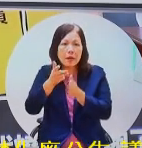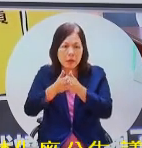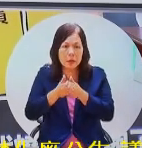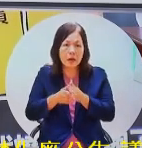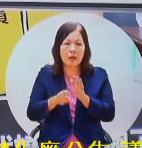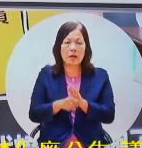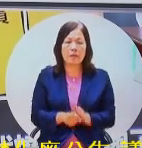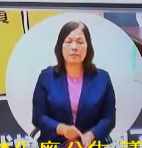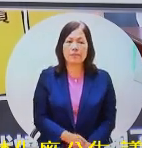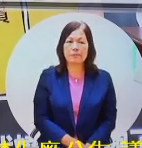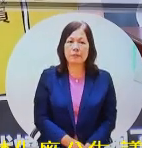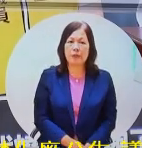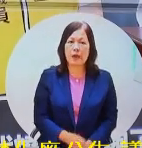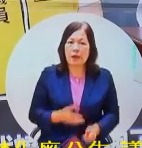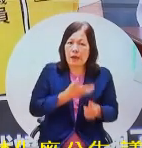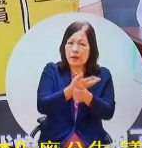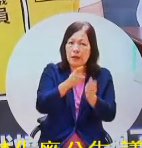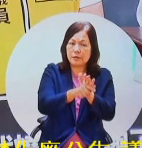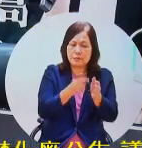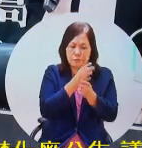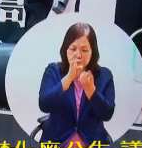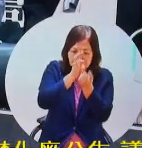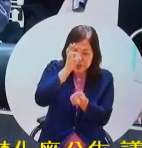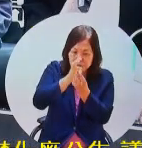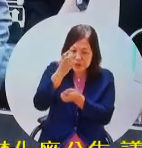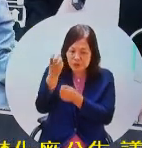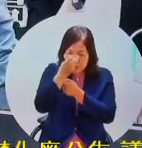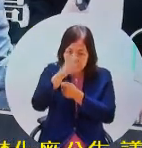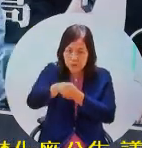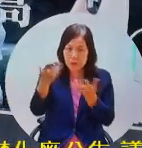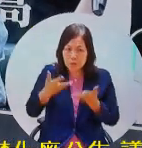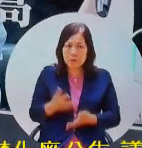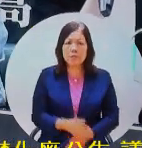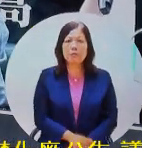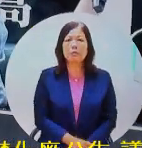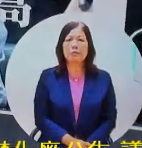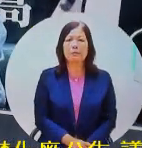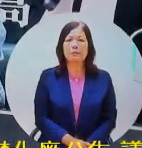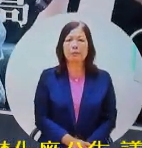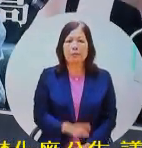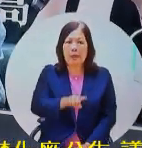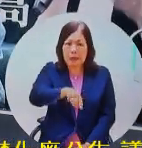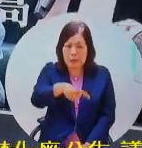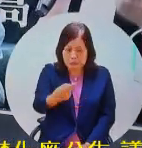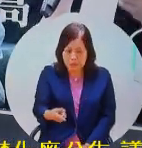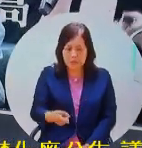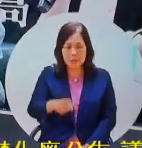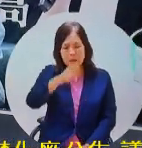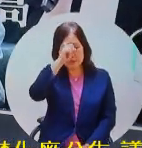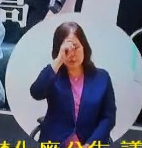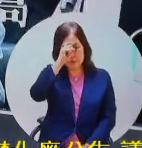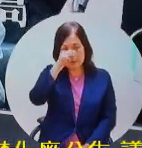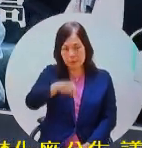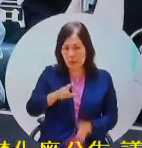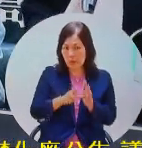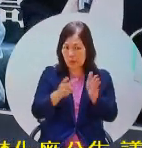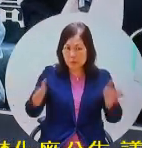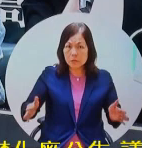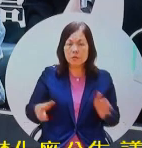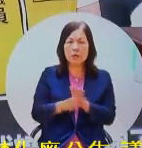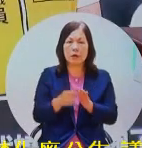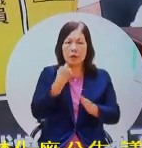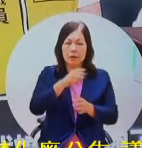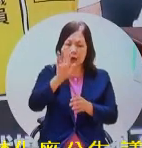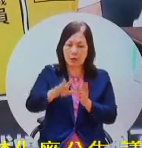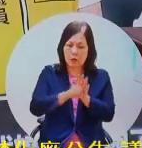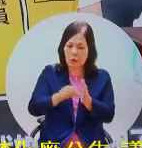冲，让大家仔细解释这件事情。 接下来，我们希望在这段时间能够开至少五